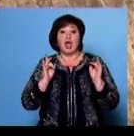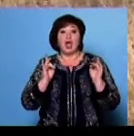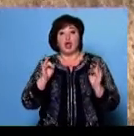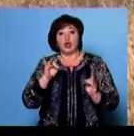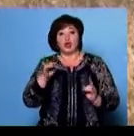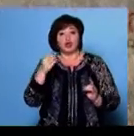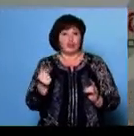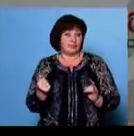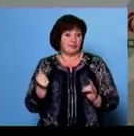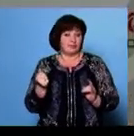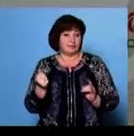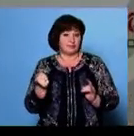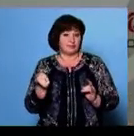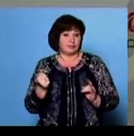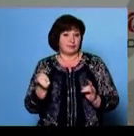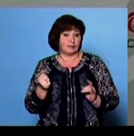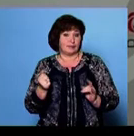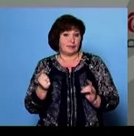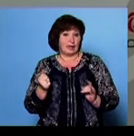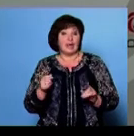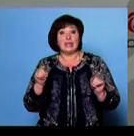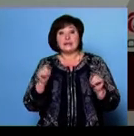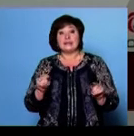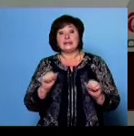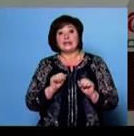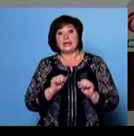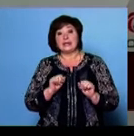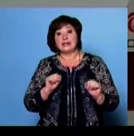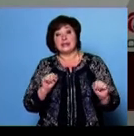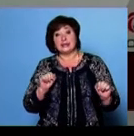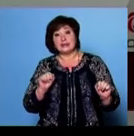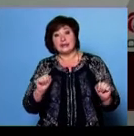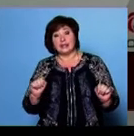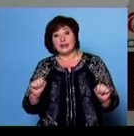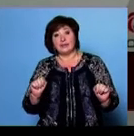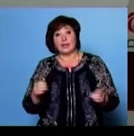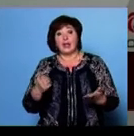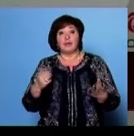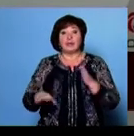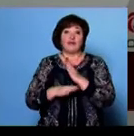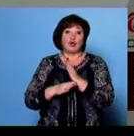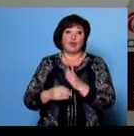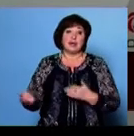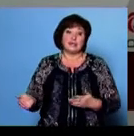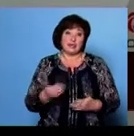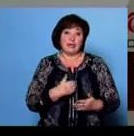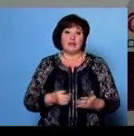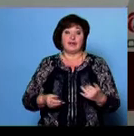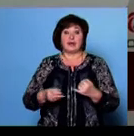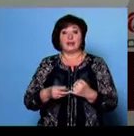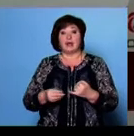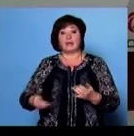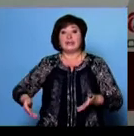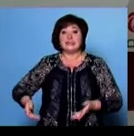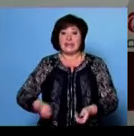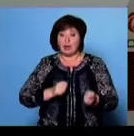охрана. В этих зонах нельзя рубить деревья, нельзя копать там землю. Они должны, нельзя